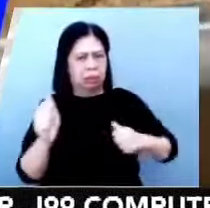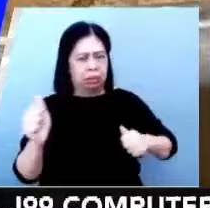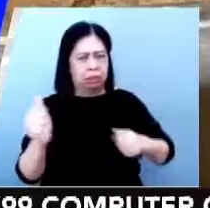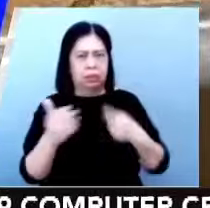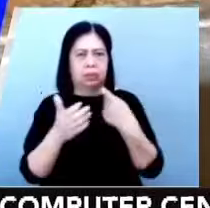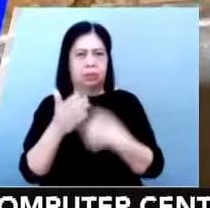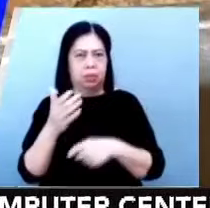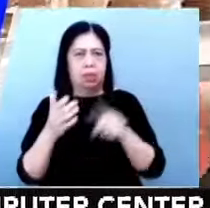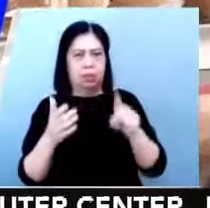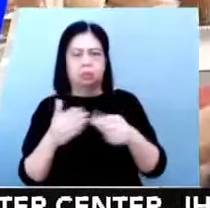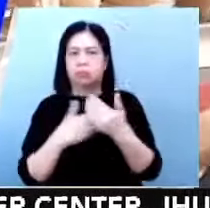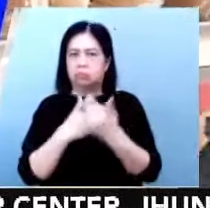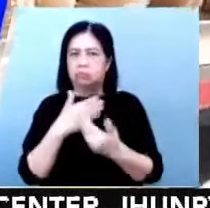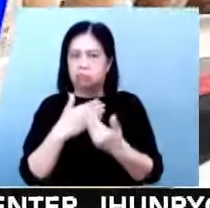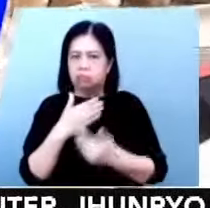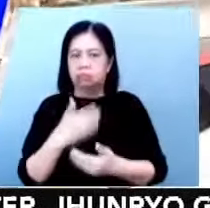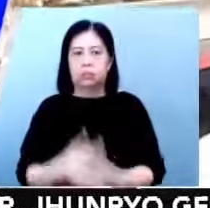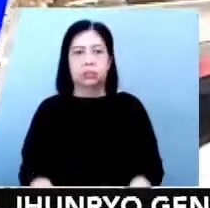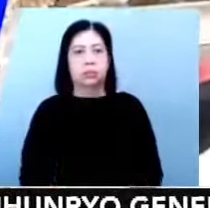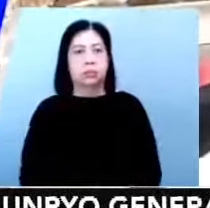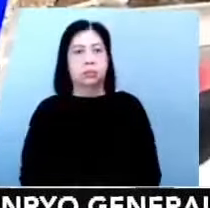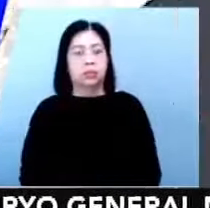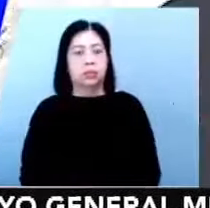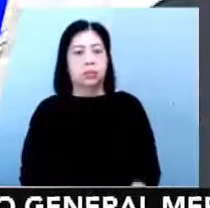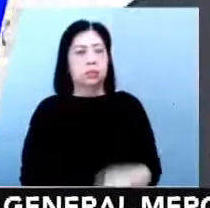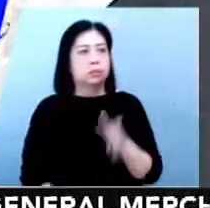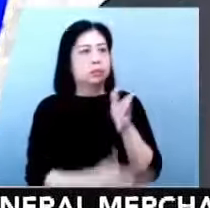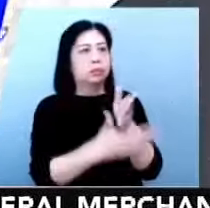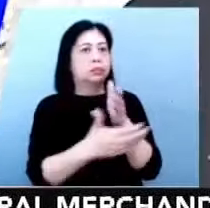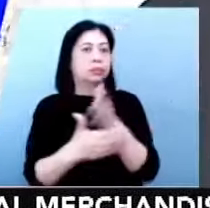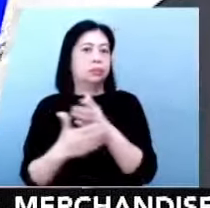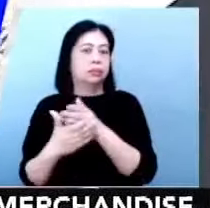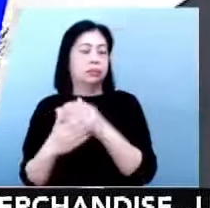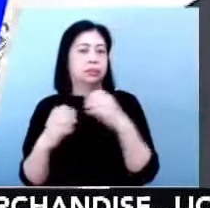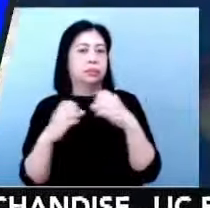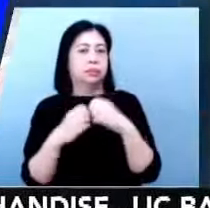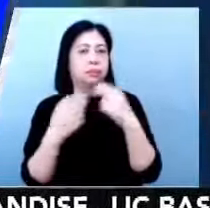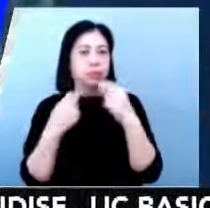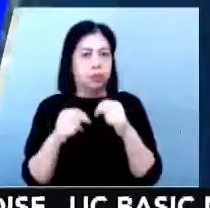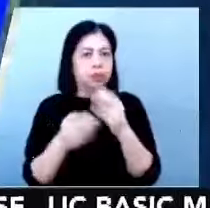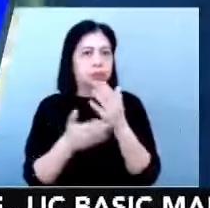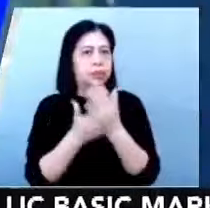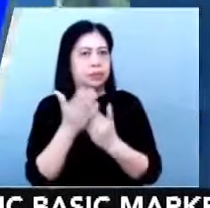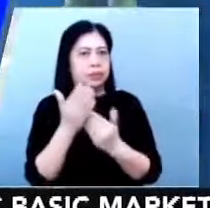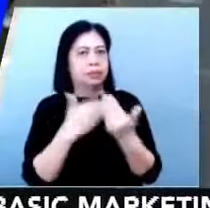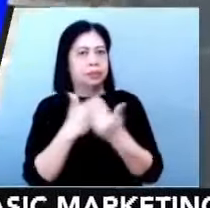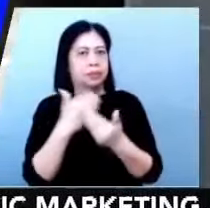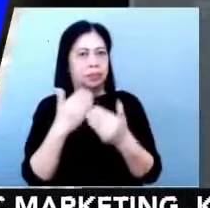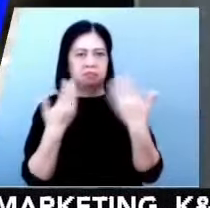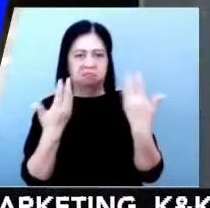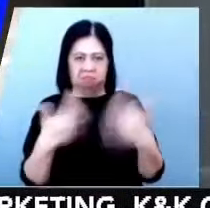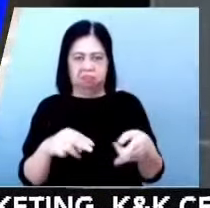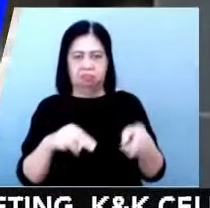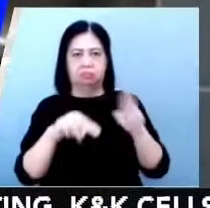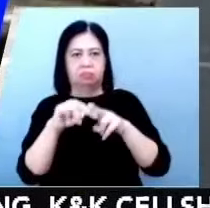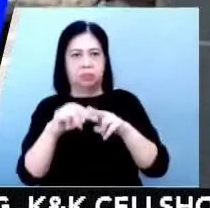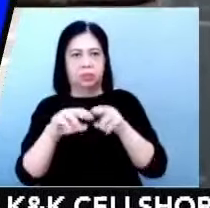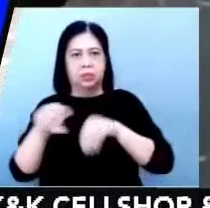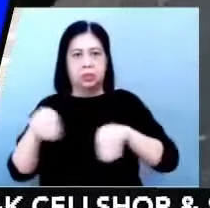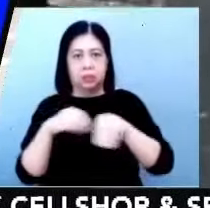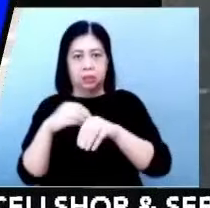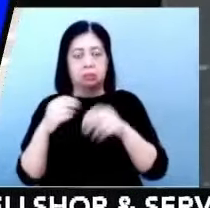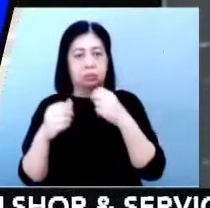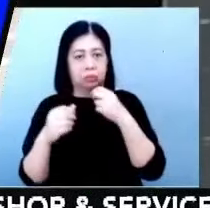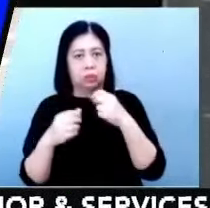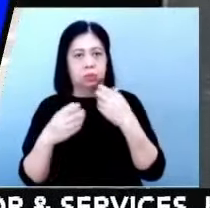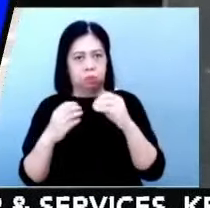kanilang mga produkto. Sa pag-iikot ng GMA Integrated News, may ilang bakery nang nagtaas ng presyo kapalit ng mas